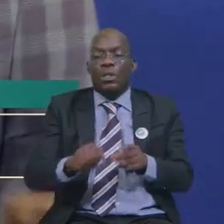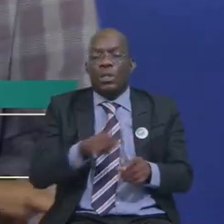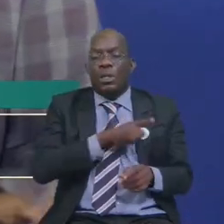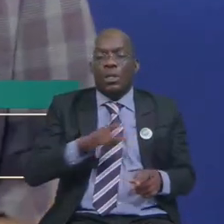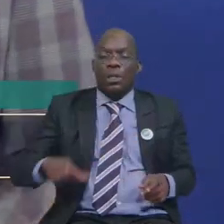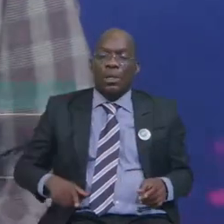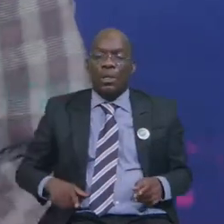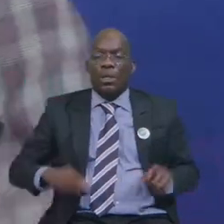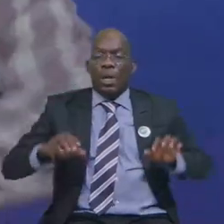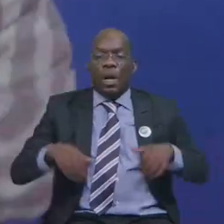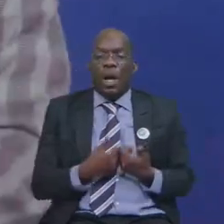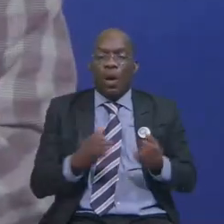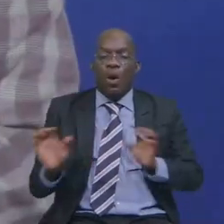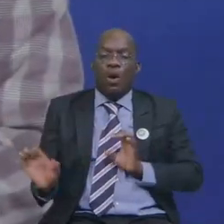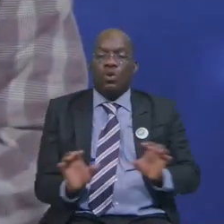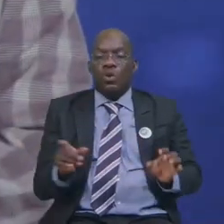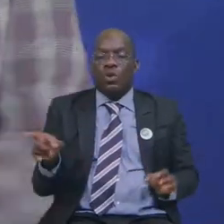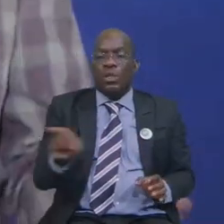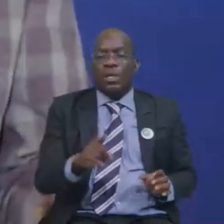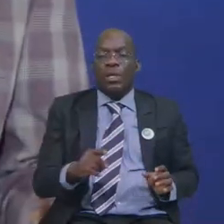comment ont-ils pu réussir